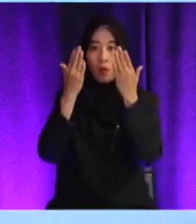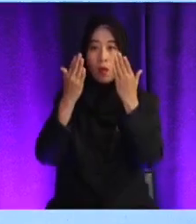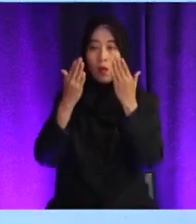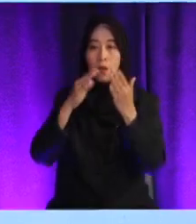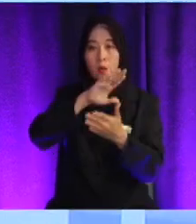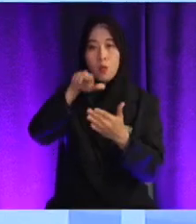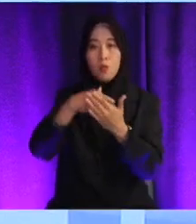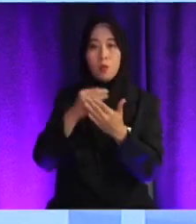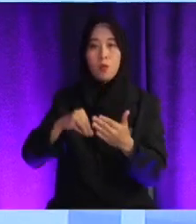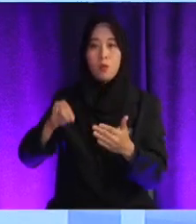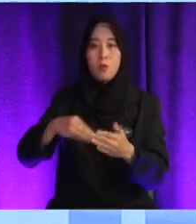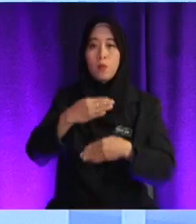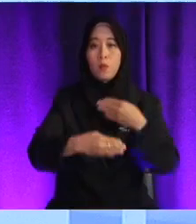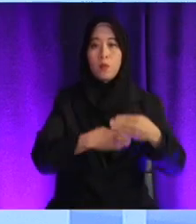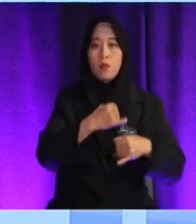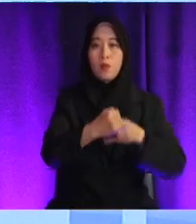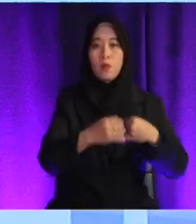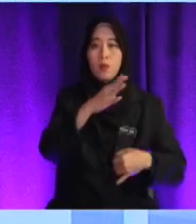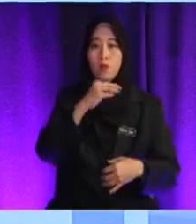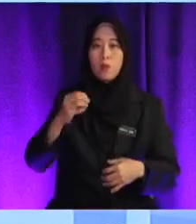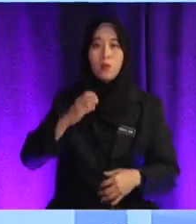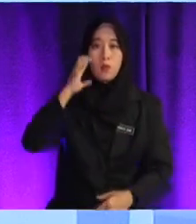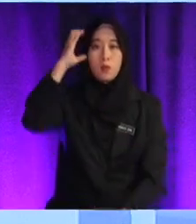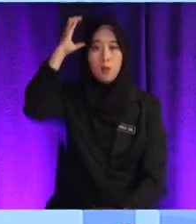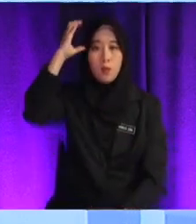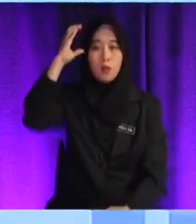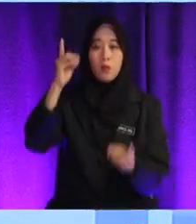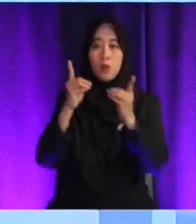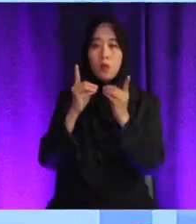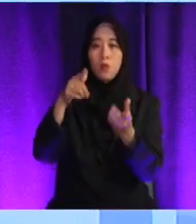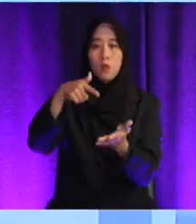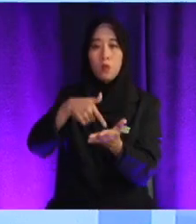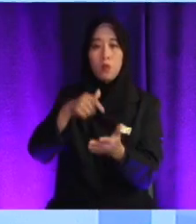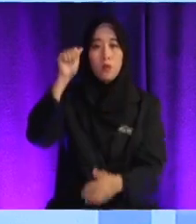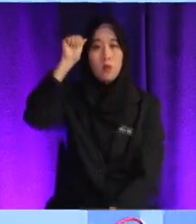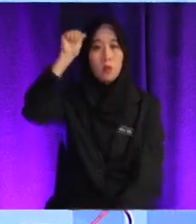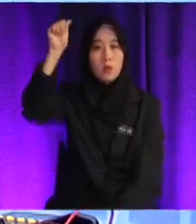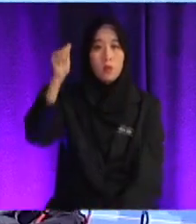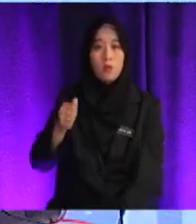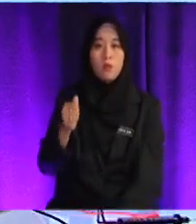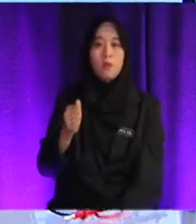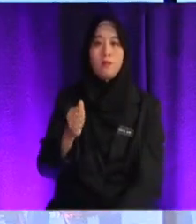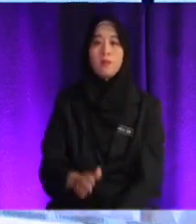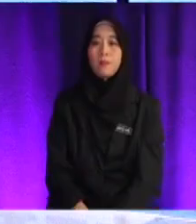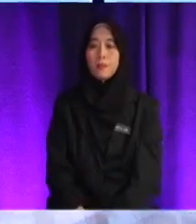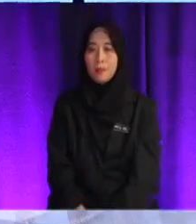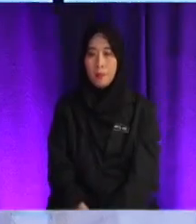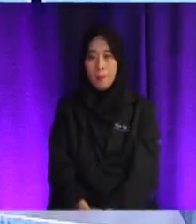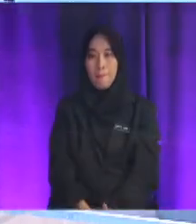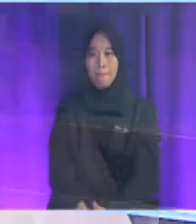jaya dan cemerlang. Amin. Saya Akmal Nazri. Jumpa lagi. Assalamualaikum. Bye-bye.